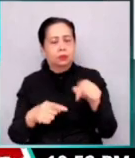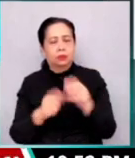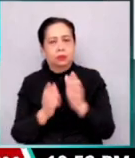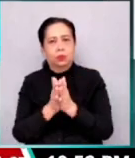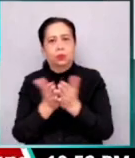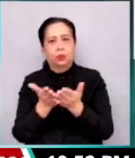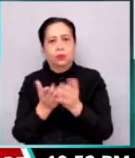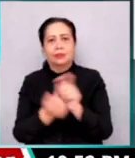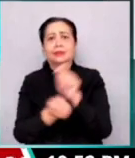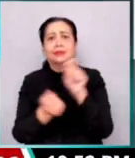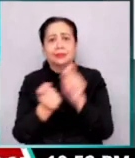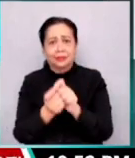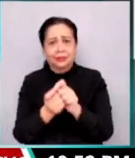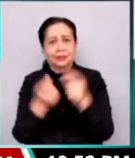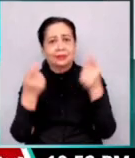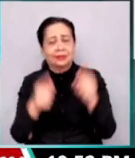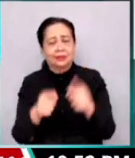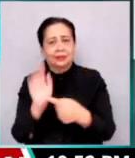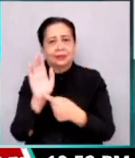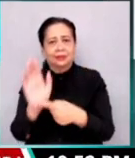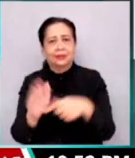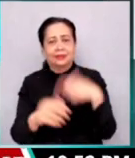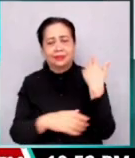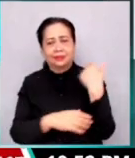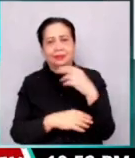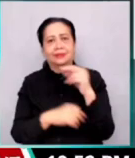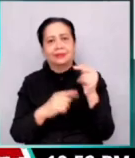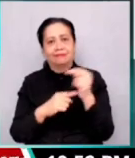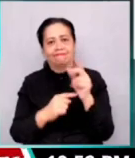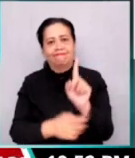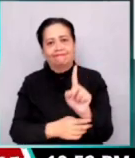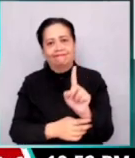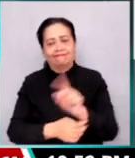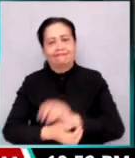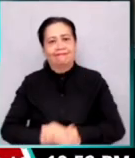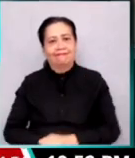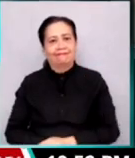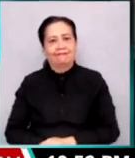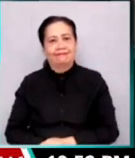sa eksenang ipinalabas noon ding November 1.